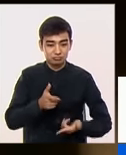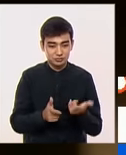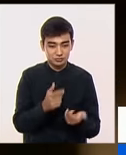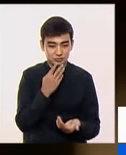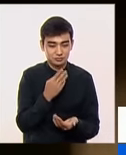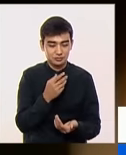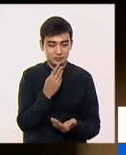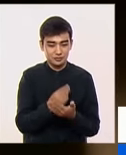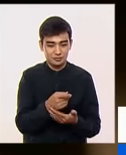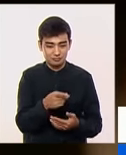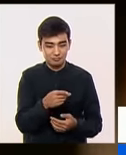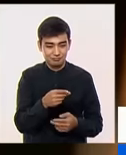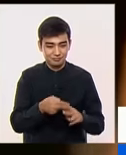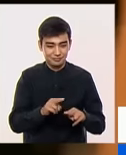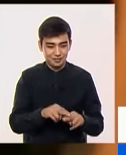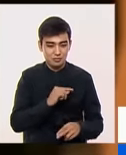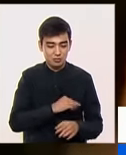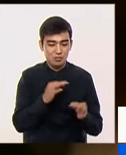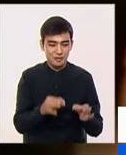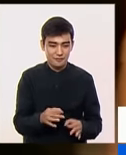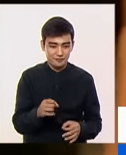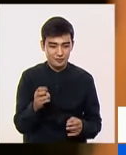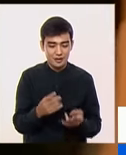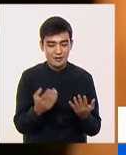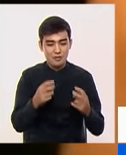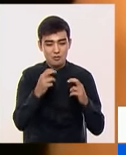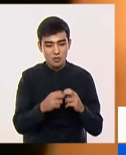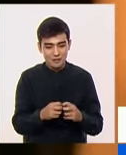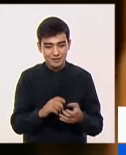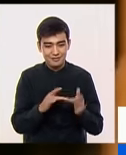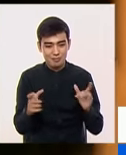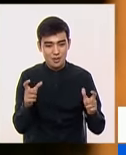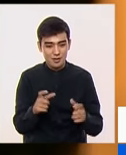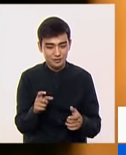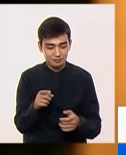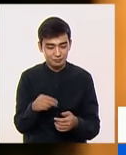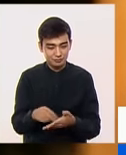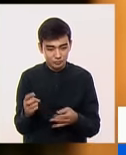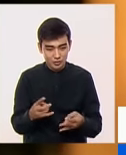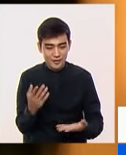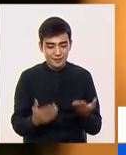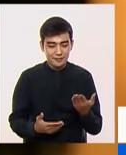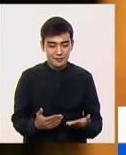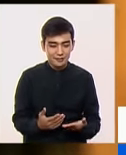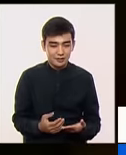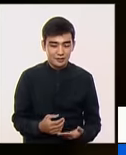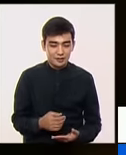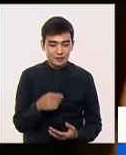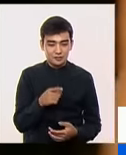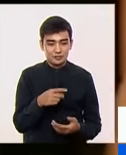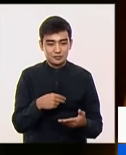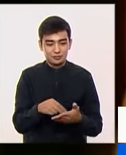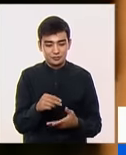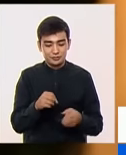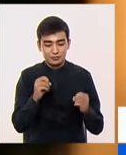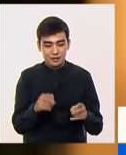выдает соответственно покупке нужно делать либо в проверенных интернет магазинах либо же если вы перешли на торговую площадку